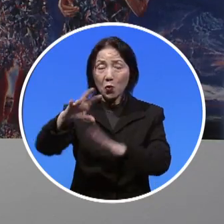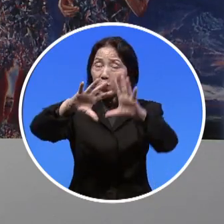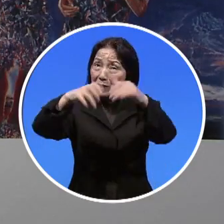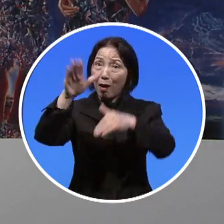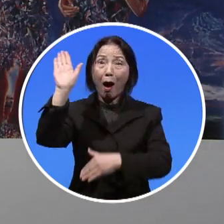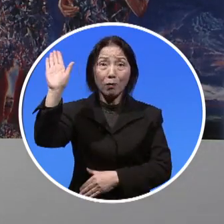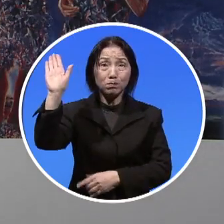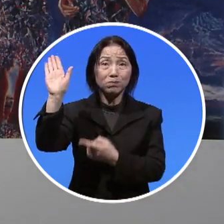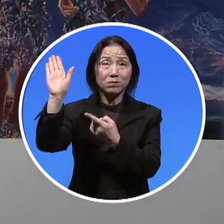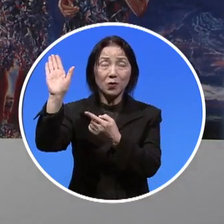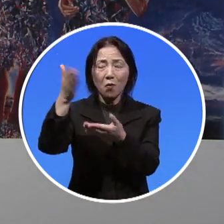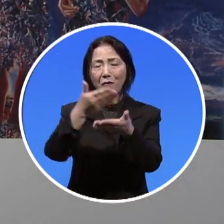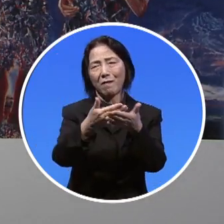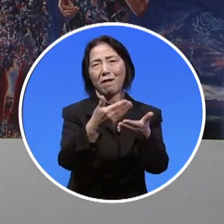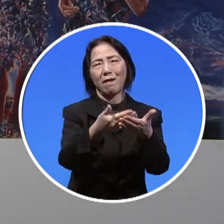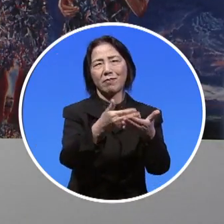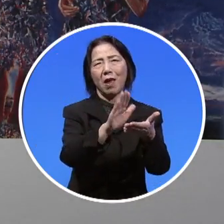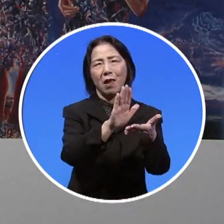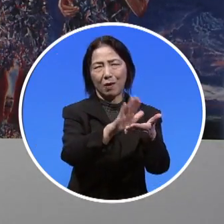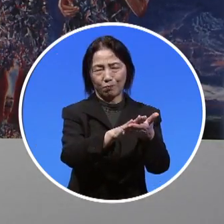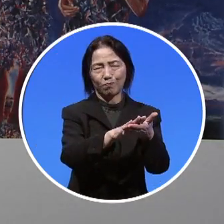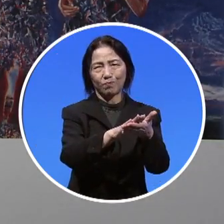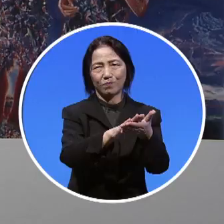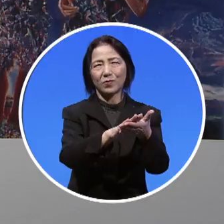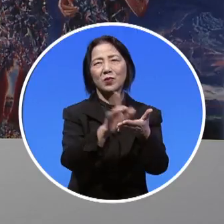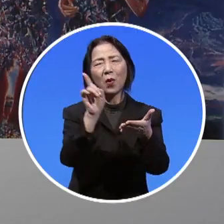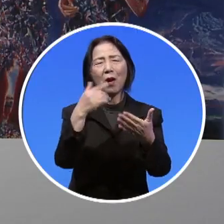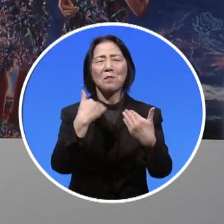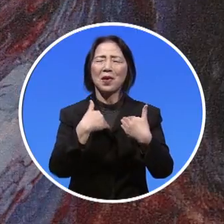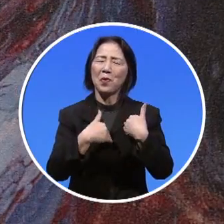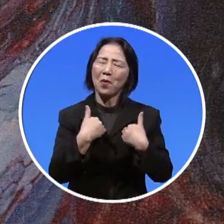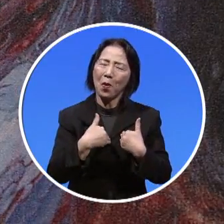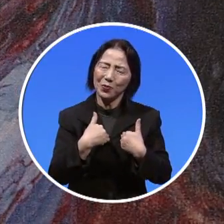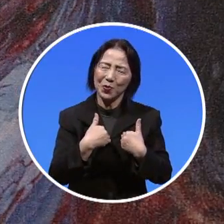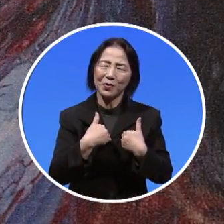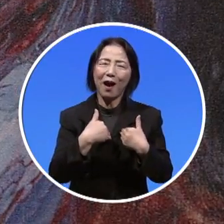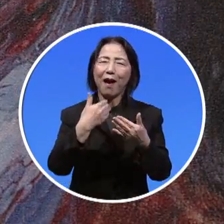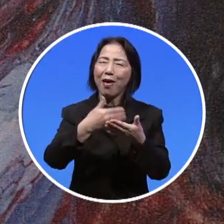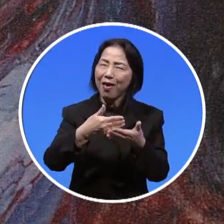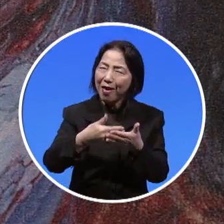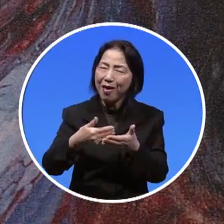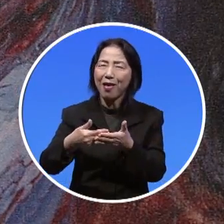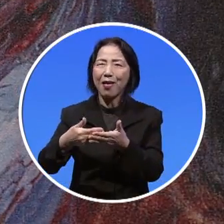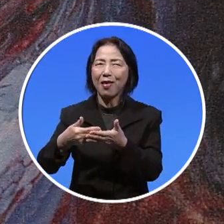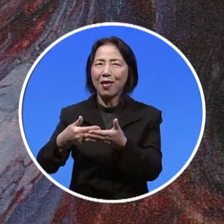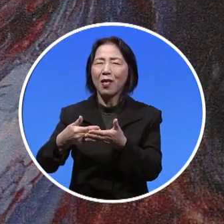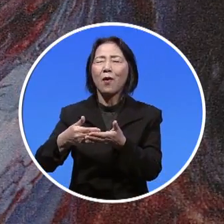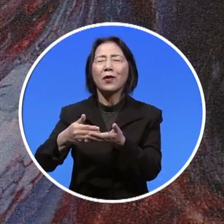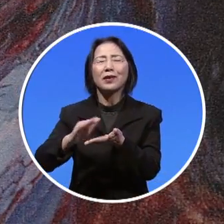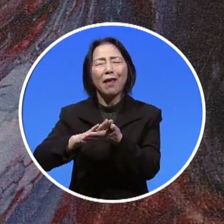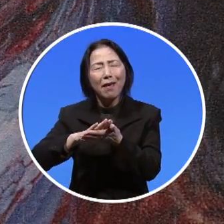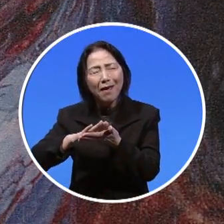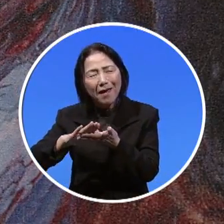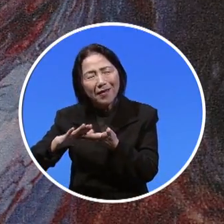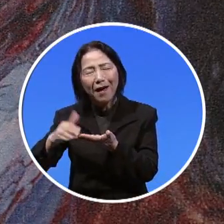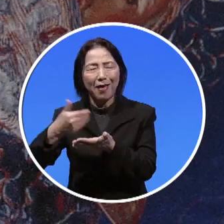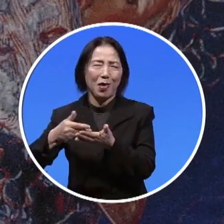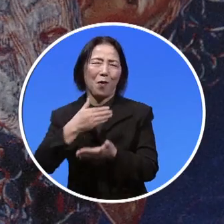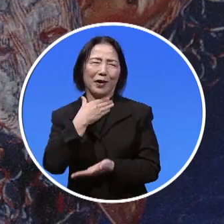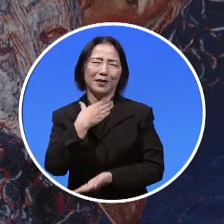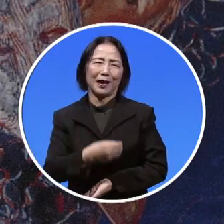野呂て書いてあります代表様変わり喜ぶようなエラーないもっともっと綺麗な